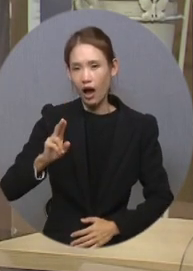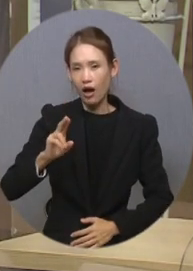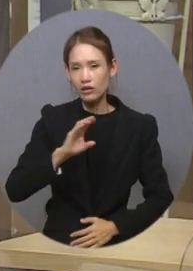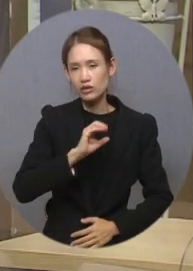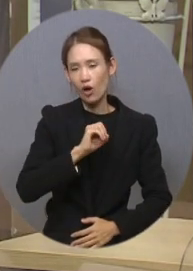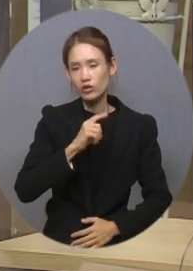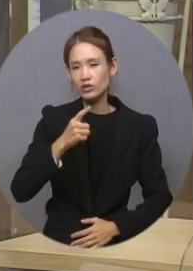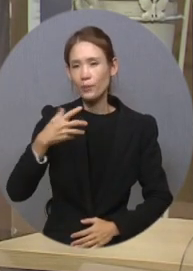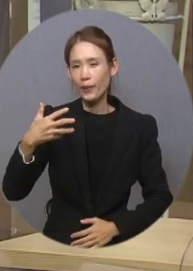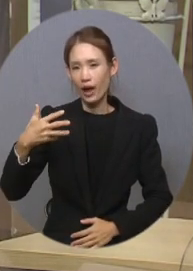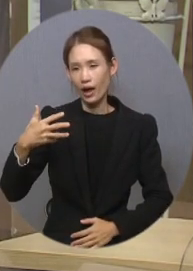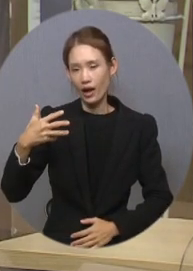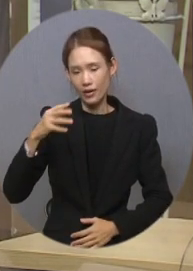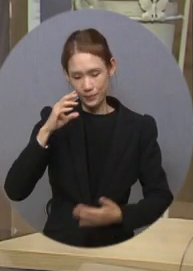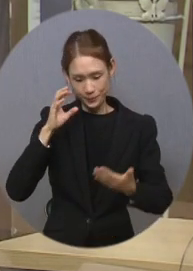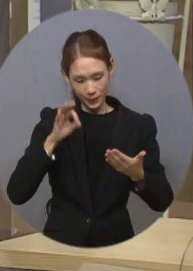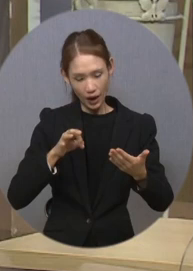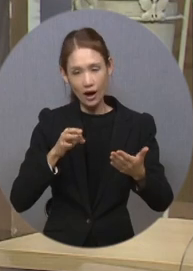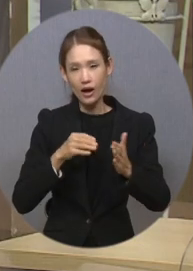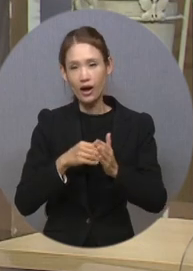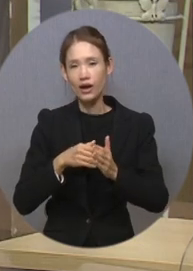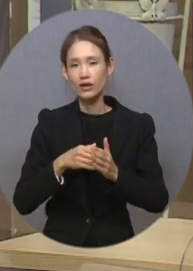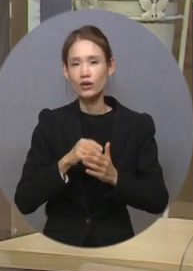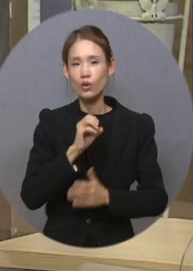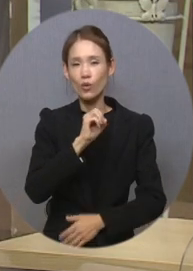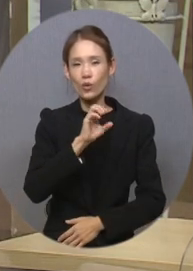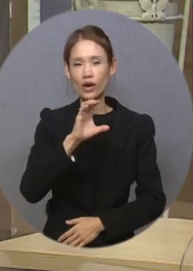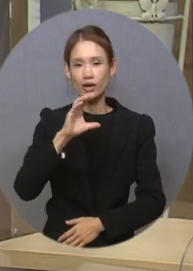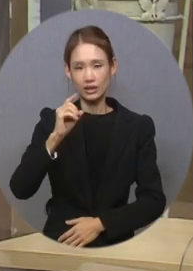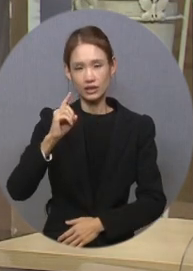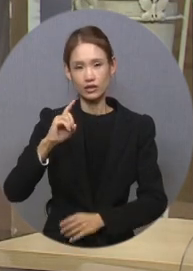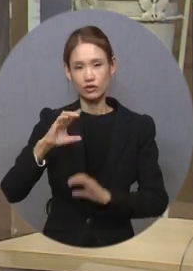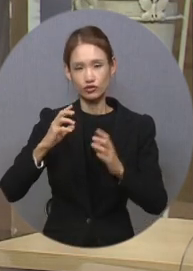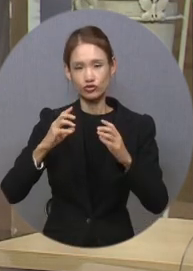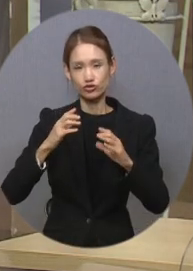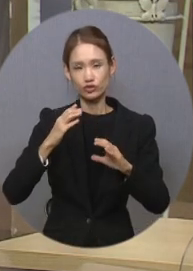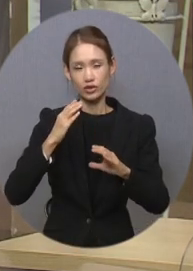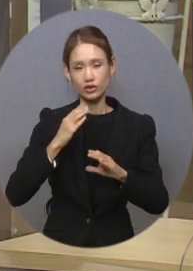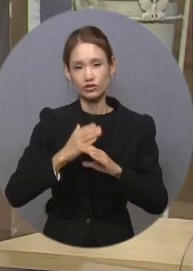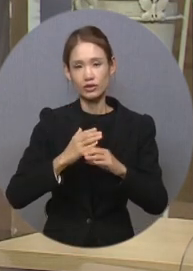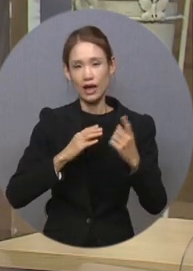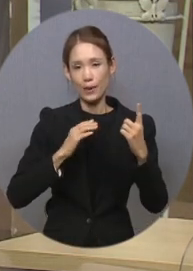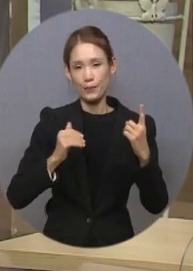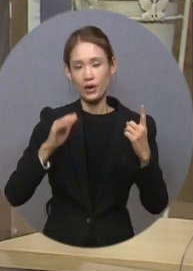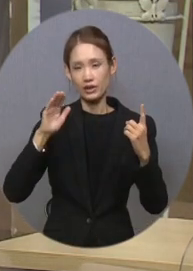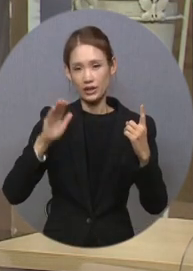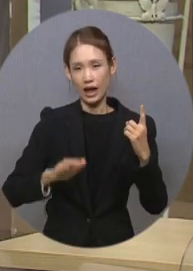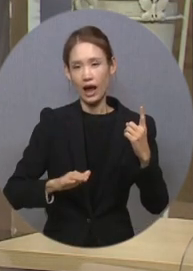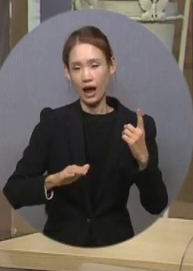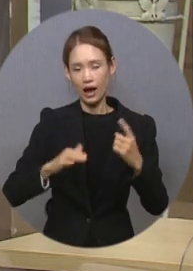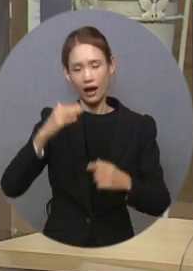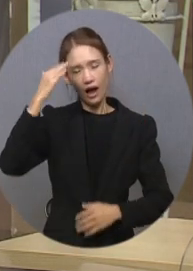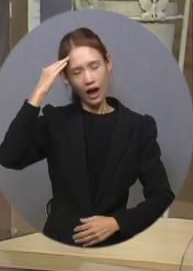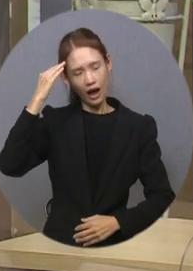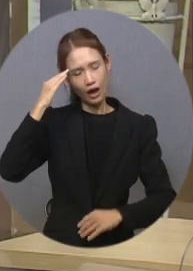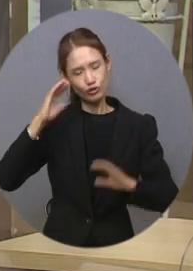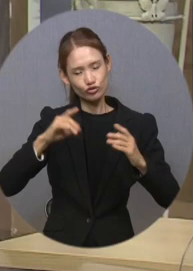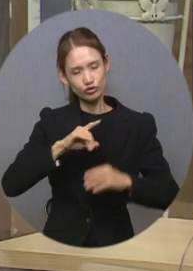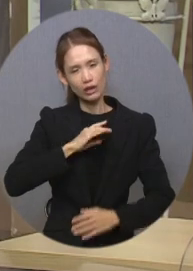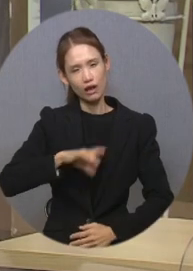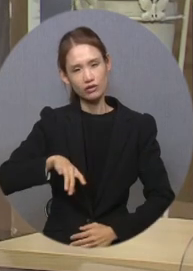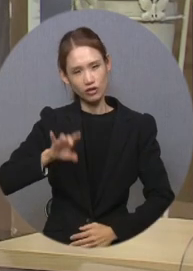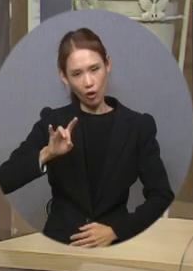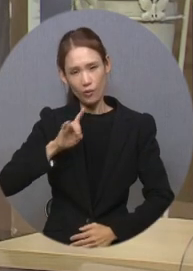0.8명대까지 떨어졌다고 예. 제가 봤는데 예. OECD 국가 중에서 한 명 이하로 떨어진 나라가 우리나라가